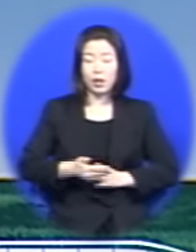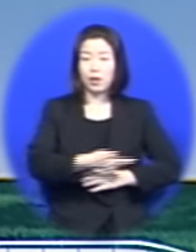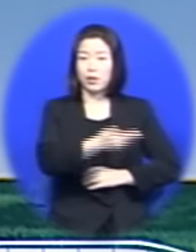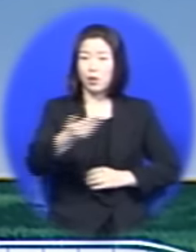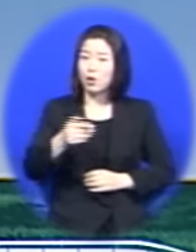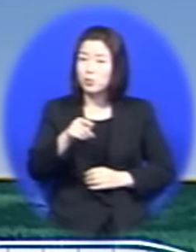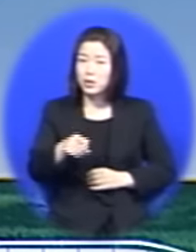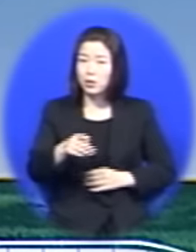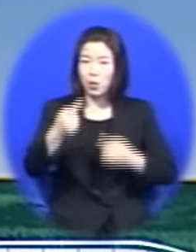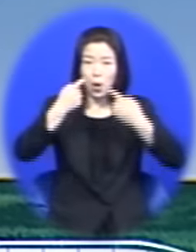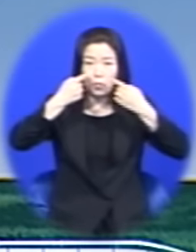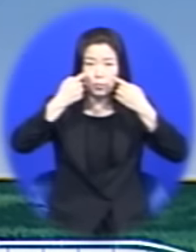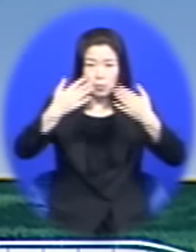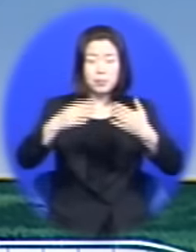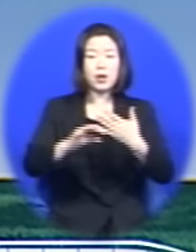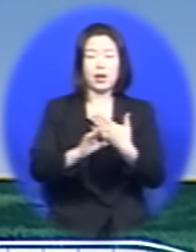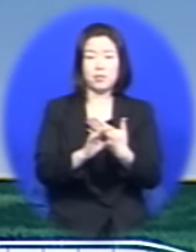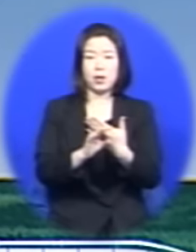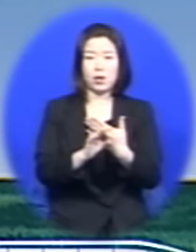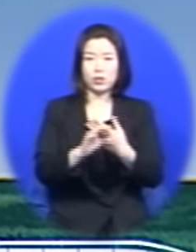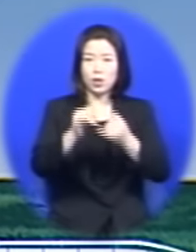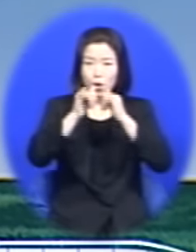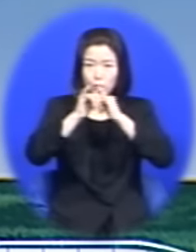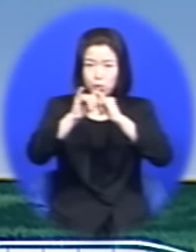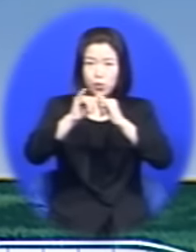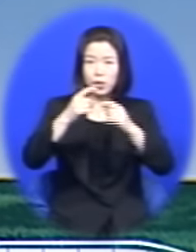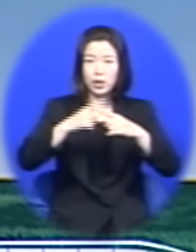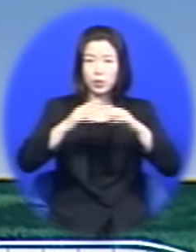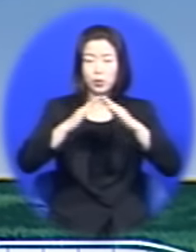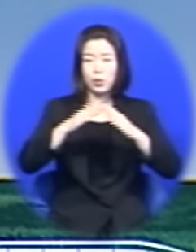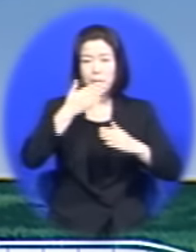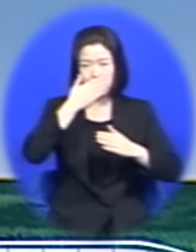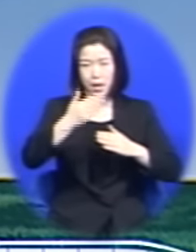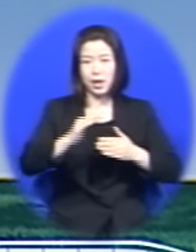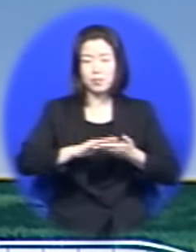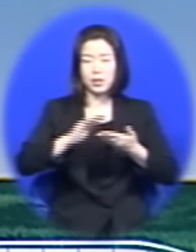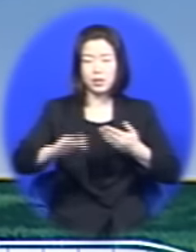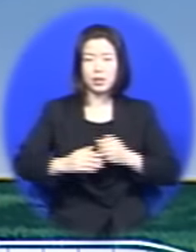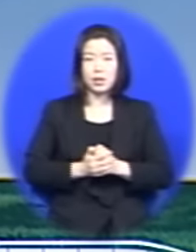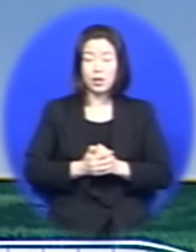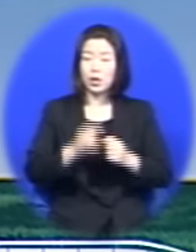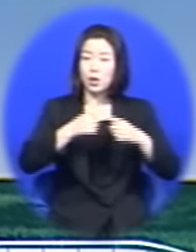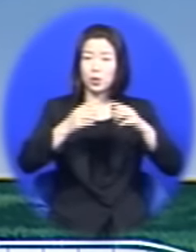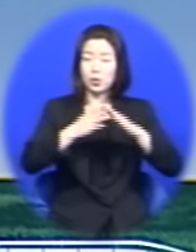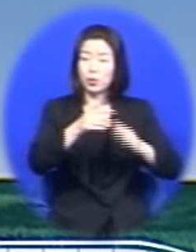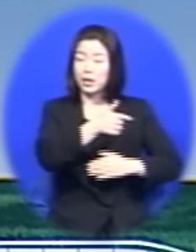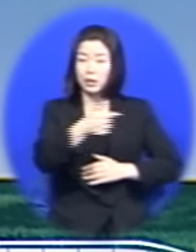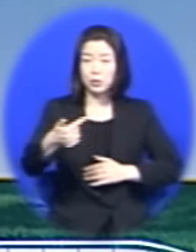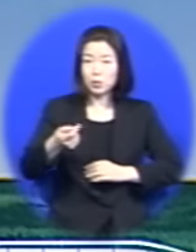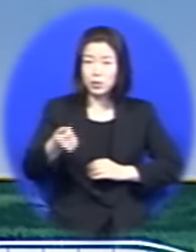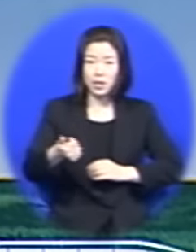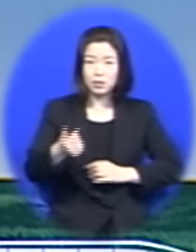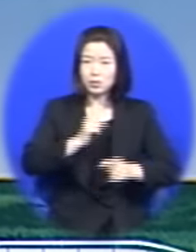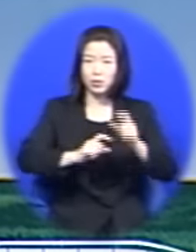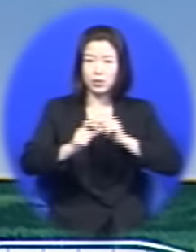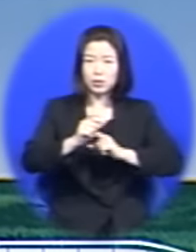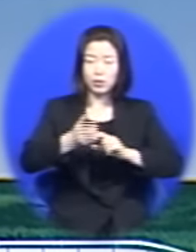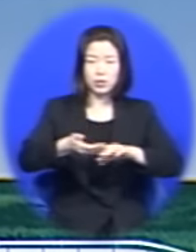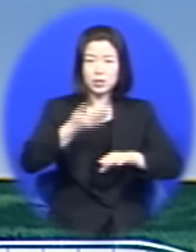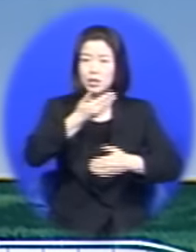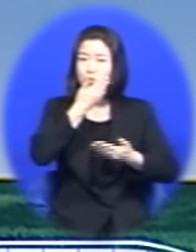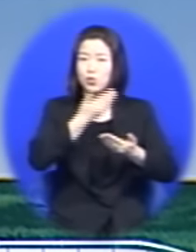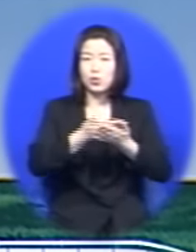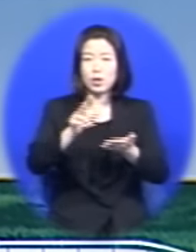여러분 이것만 분명하면 훌륭한 교회예요. 교회의 크기가 크고 작은 것은 더 이상 중요한